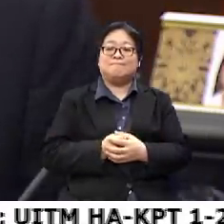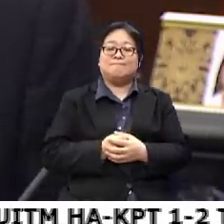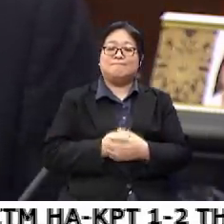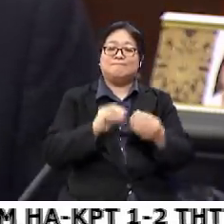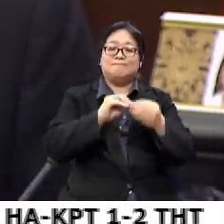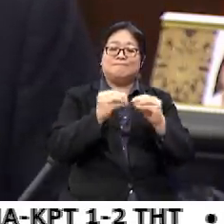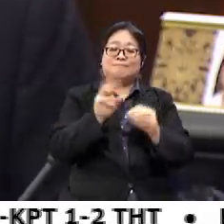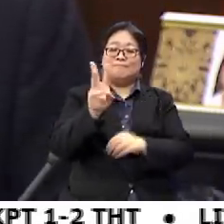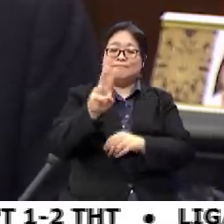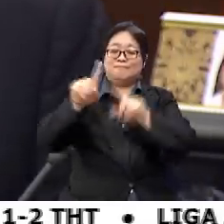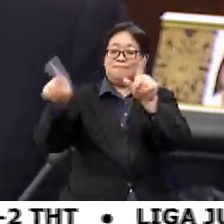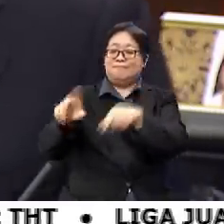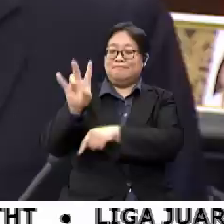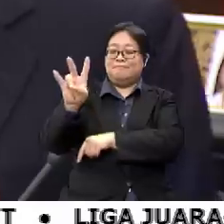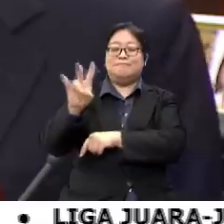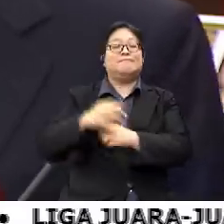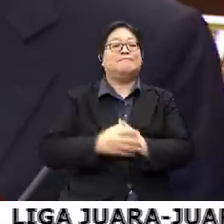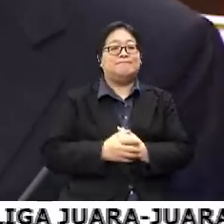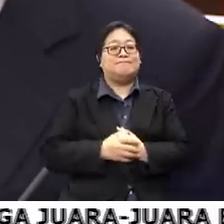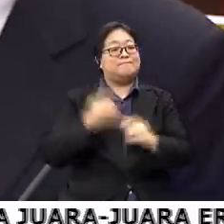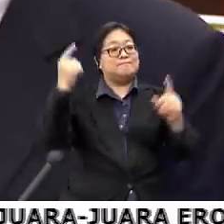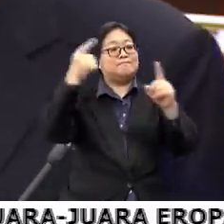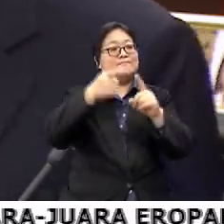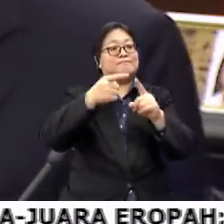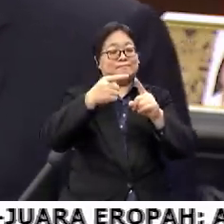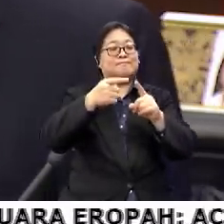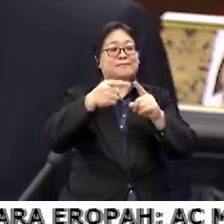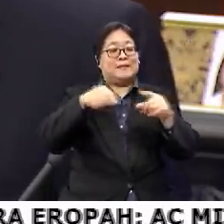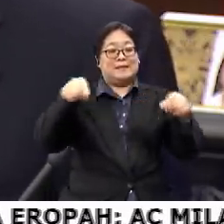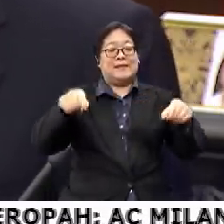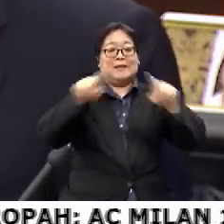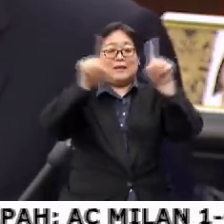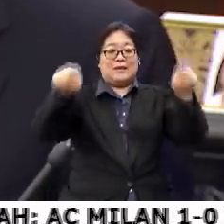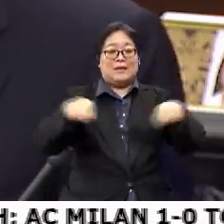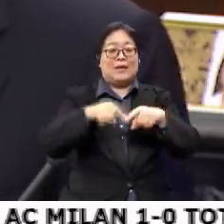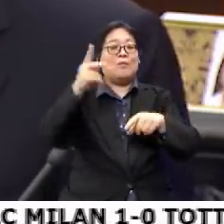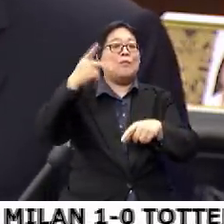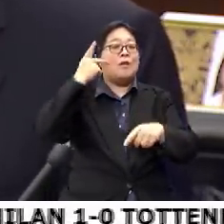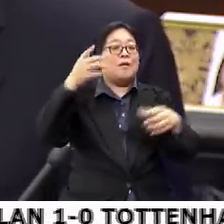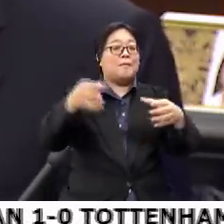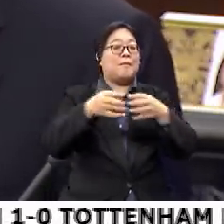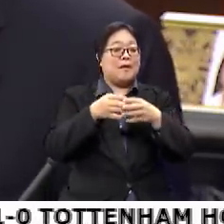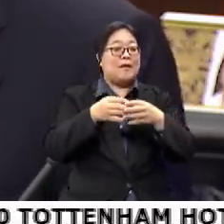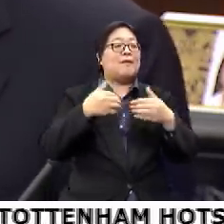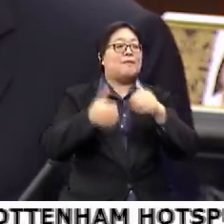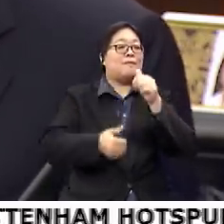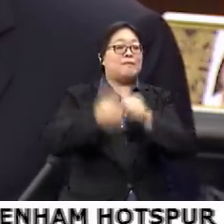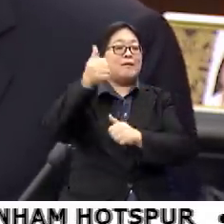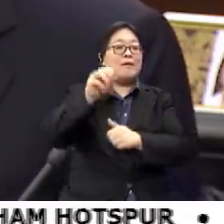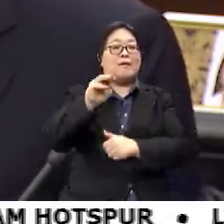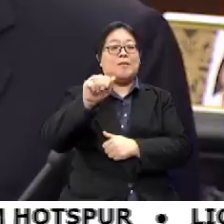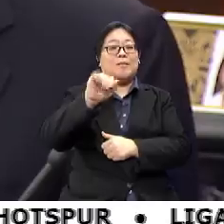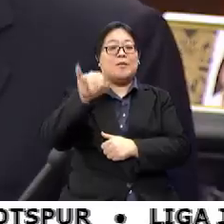artikel 6-7. For the purpose of clause 3 of this article, where a political party has won a